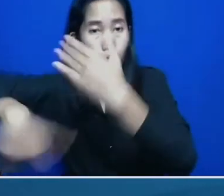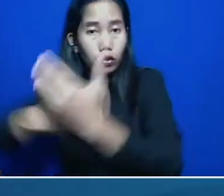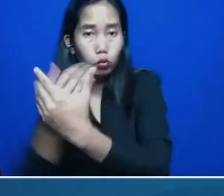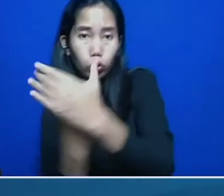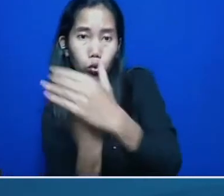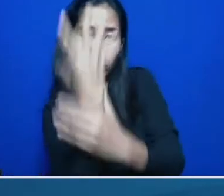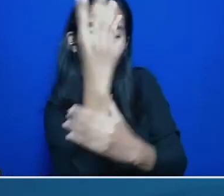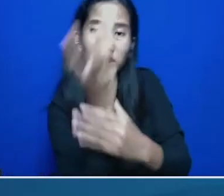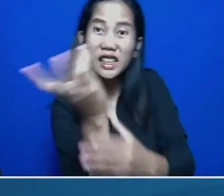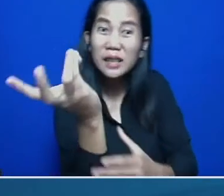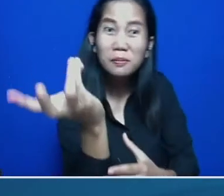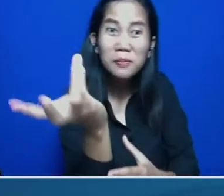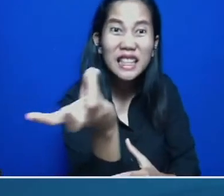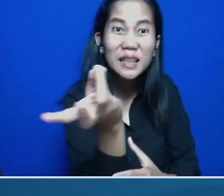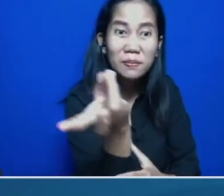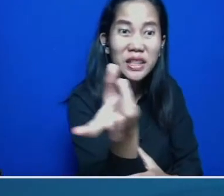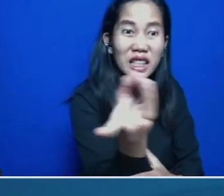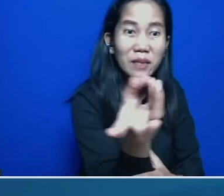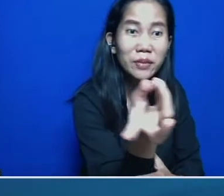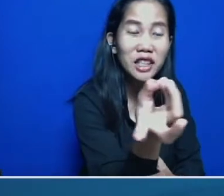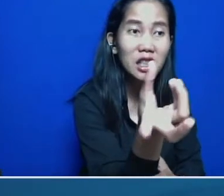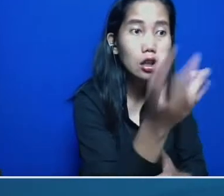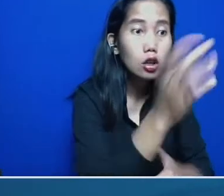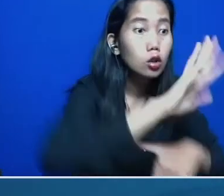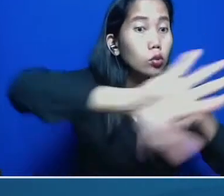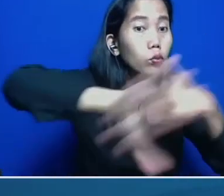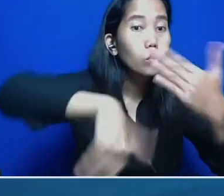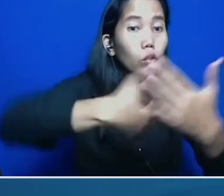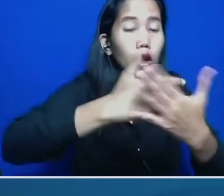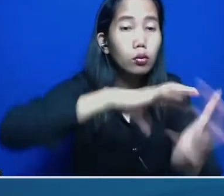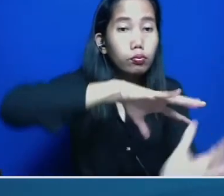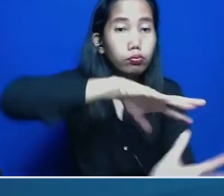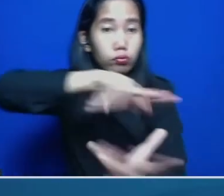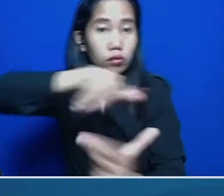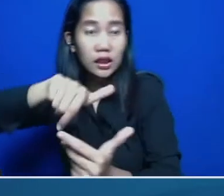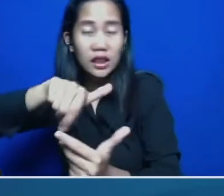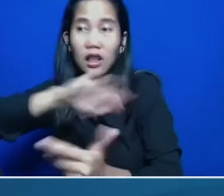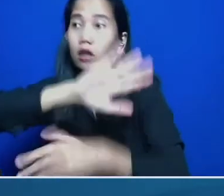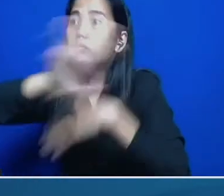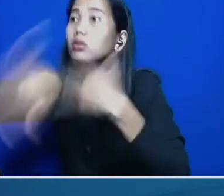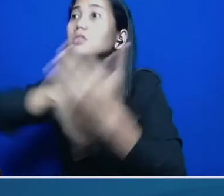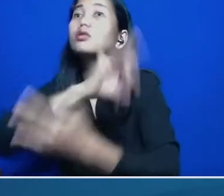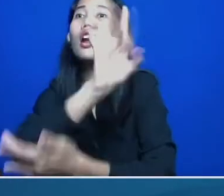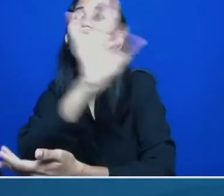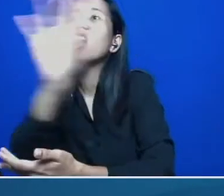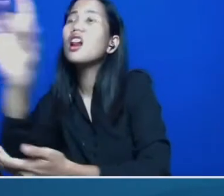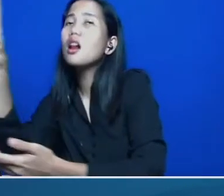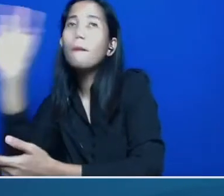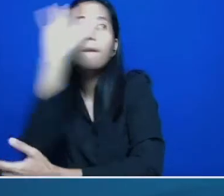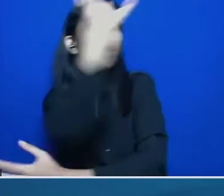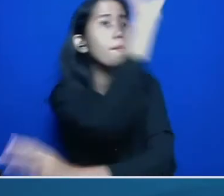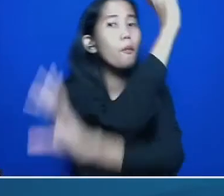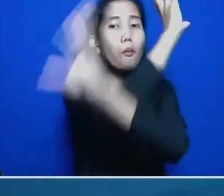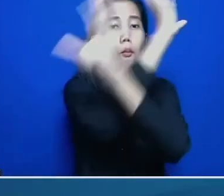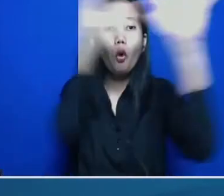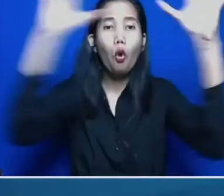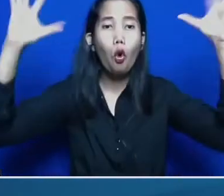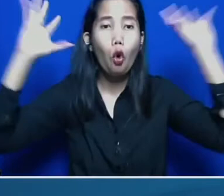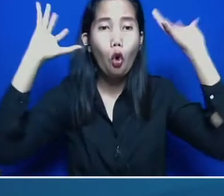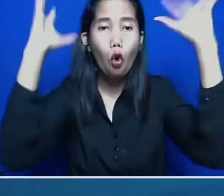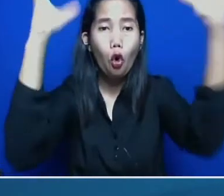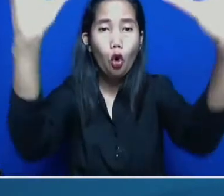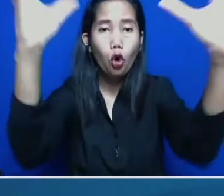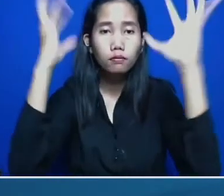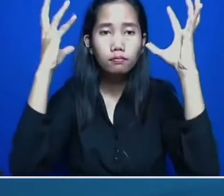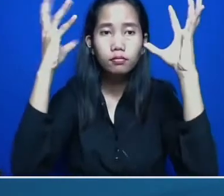memberikan kepadamu segala tumbuh-tumbuhan yang berbiji di seluruh bumi dan segala pohon-pohonan yang buahnya